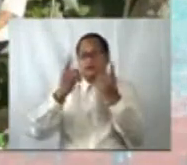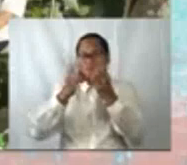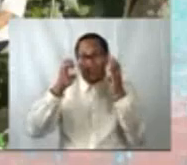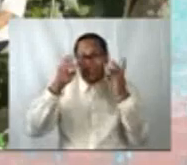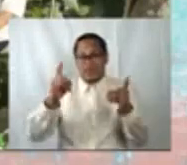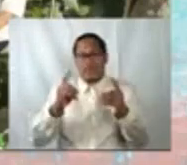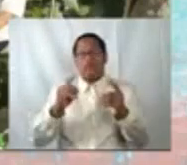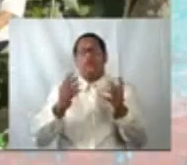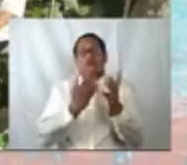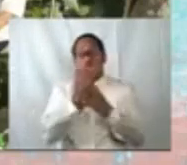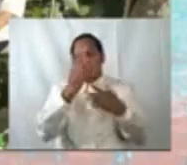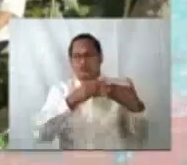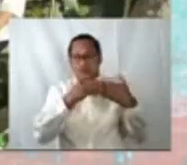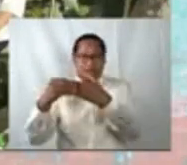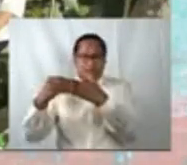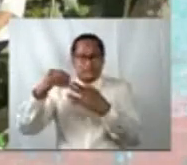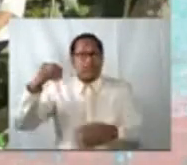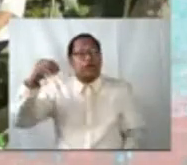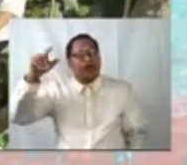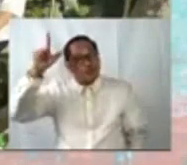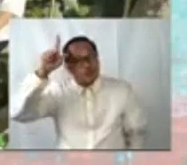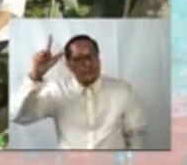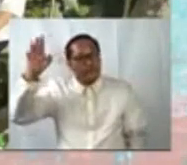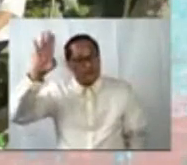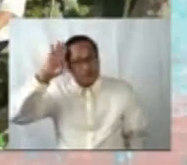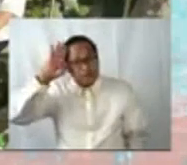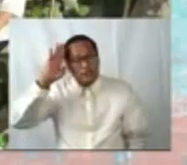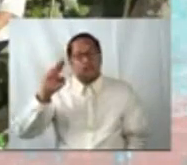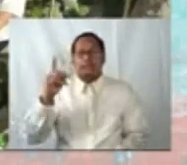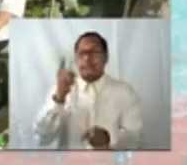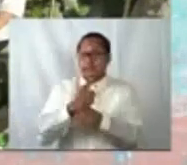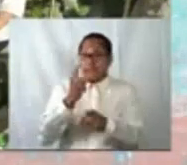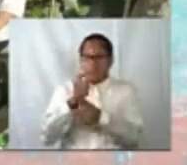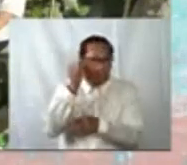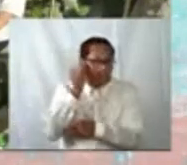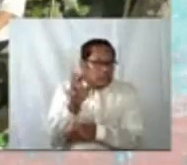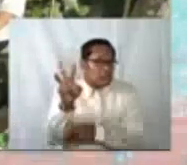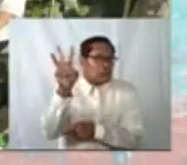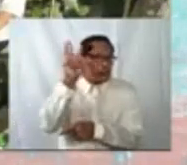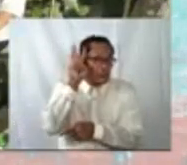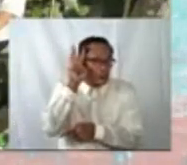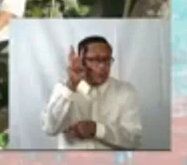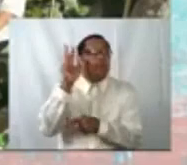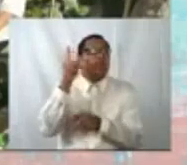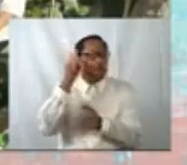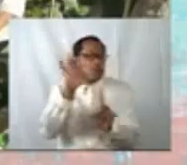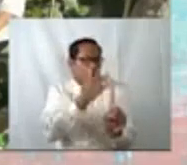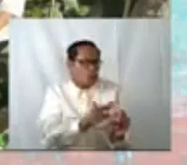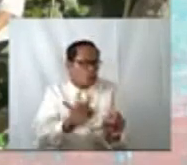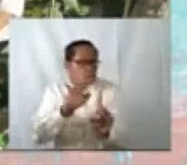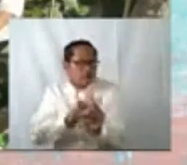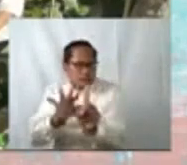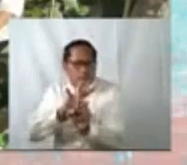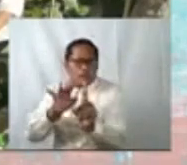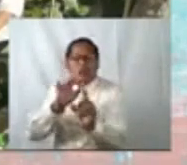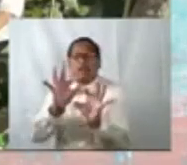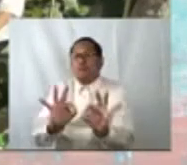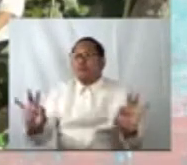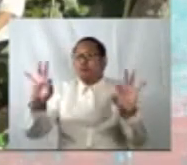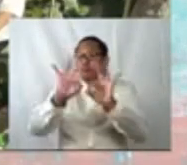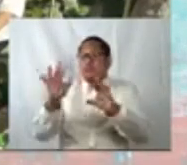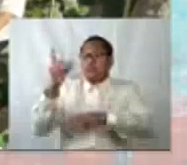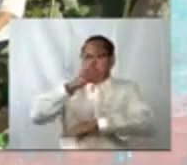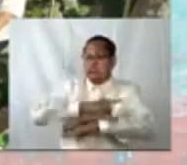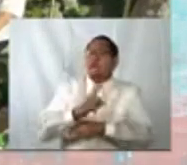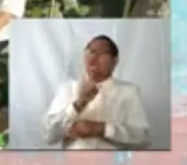Leonor Liling Magtolis Briones, ang tamang kamalayan sa pag-obserba ng mga mahalagang araw na ito ay